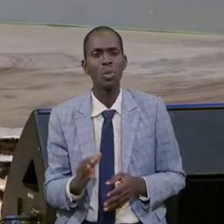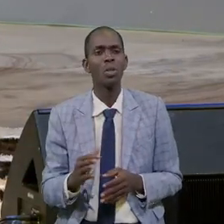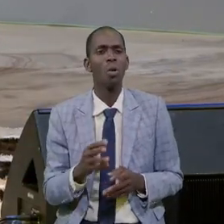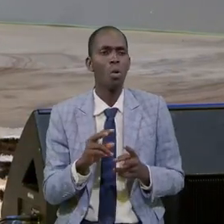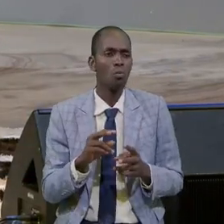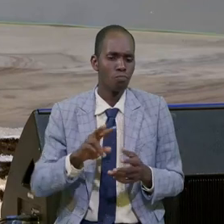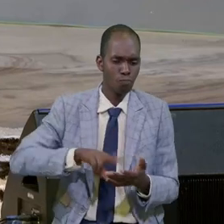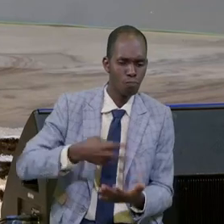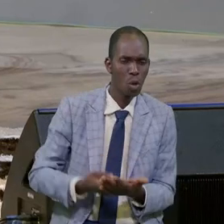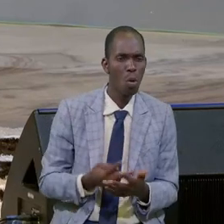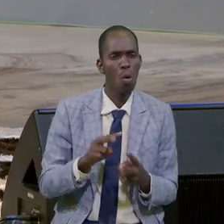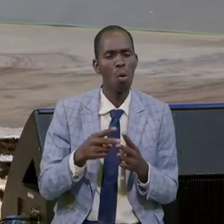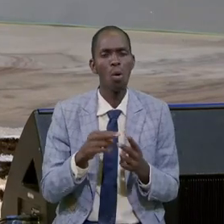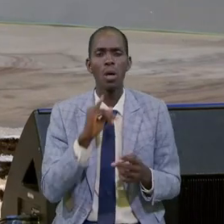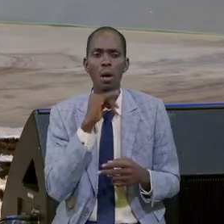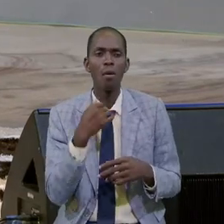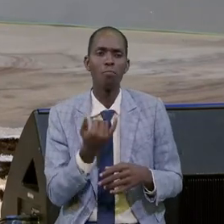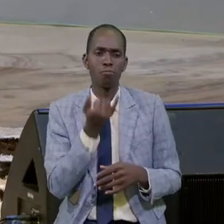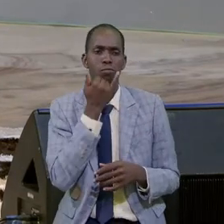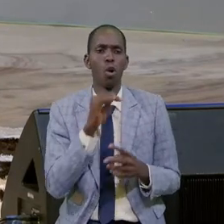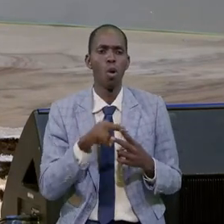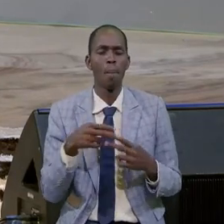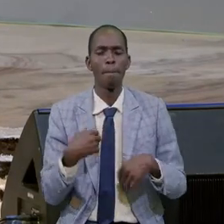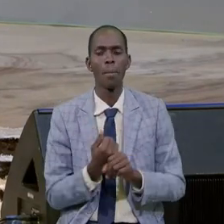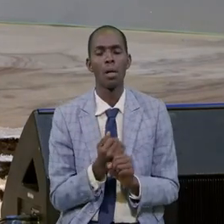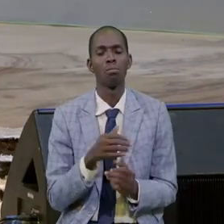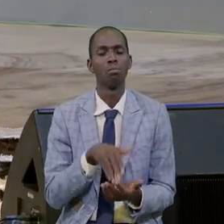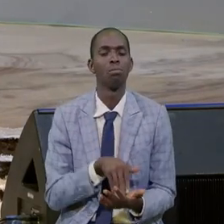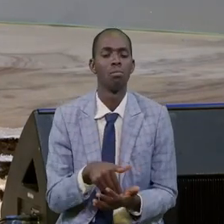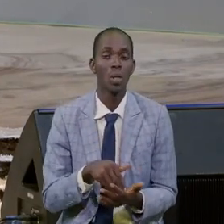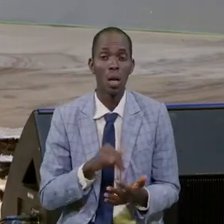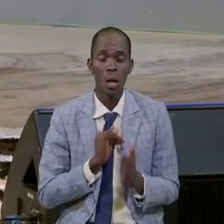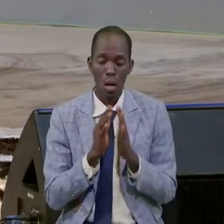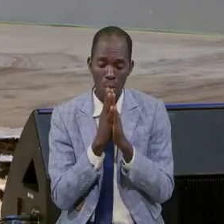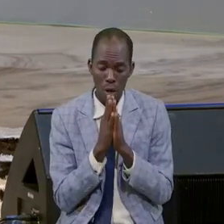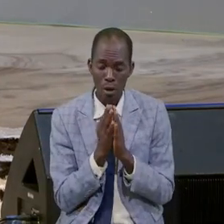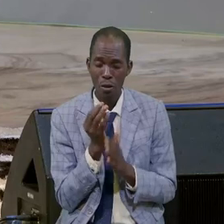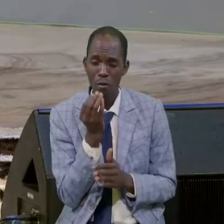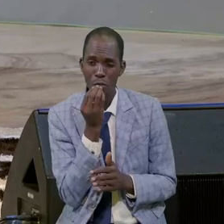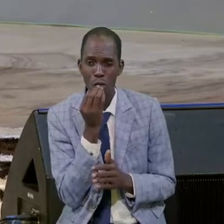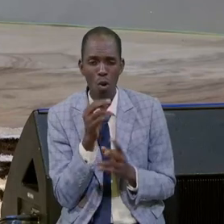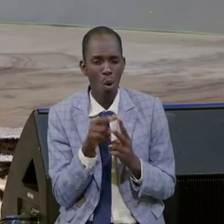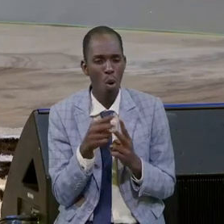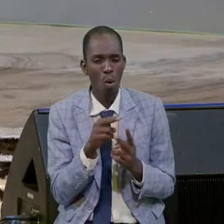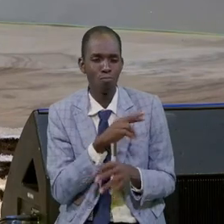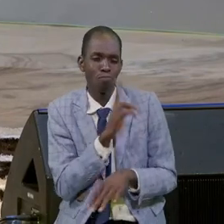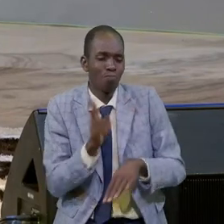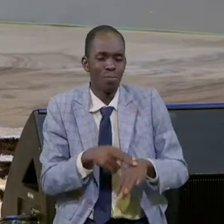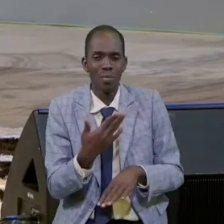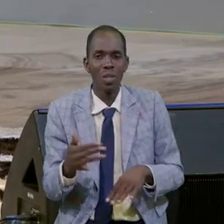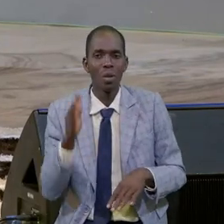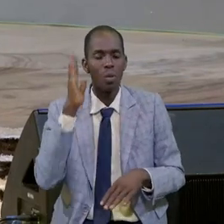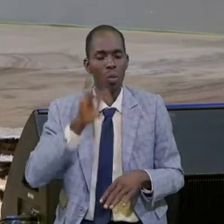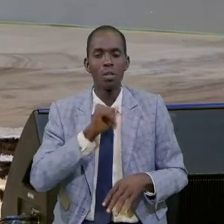de scandale ou de faiblesse. Je prie que ces choses